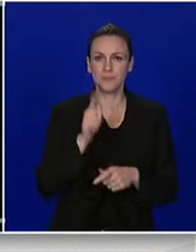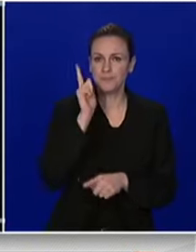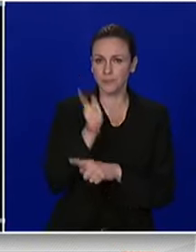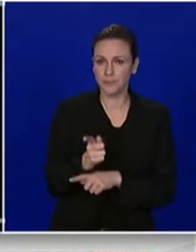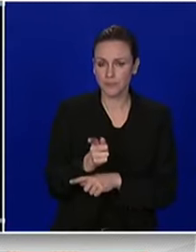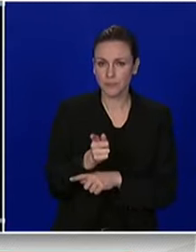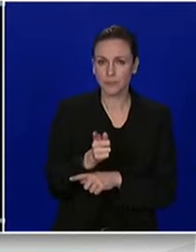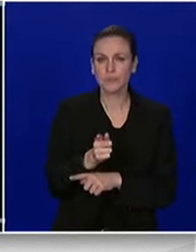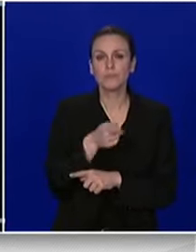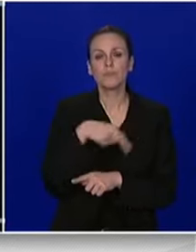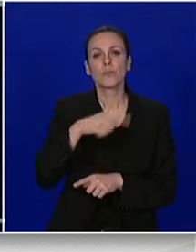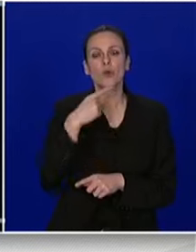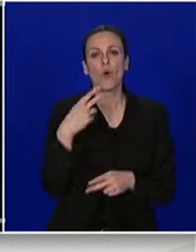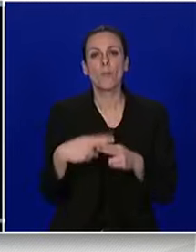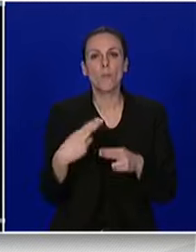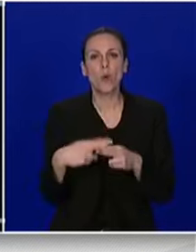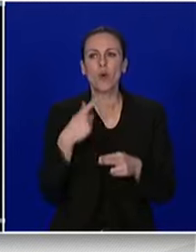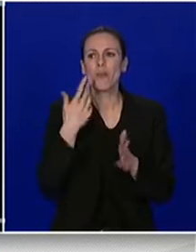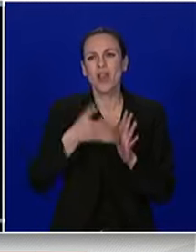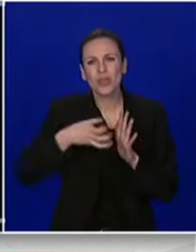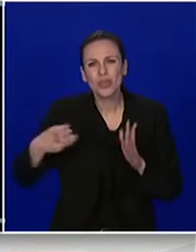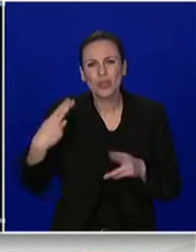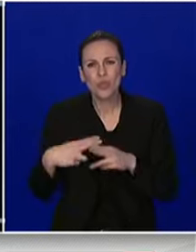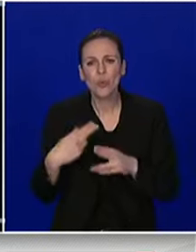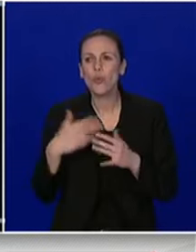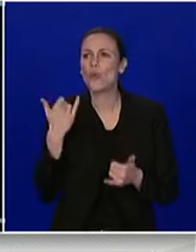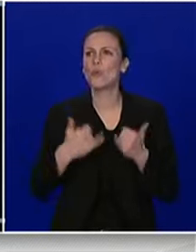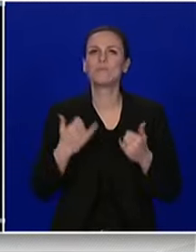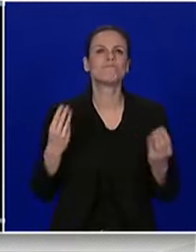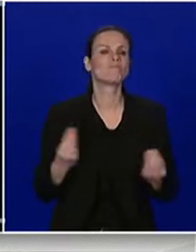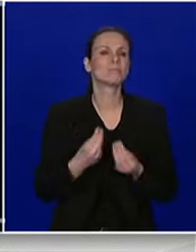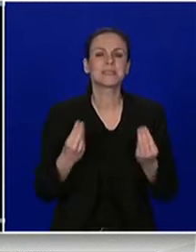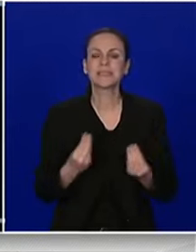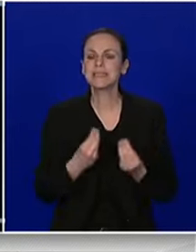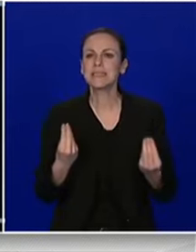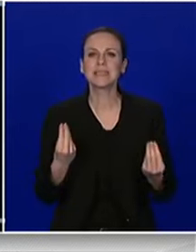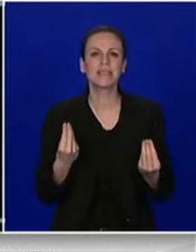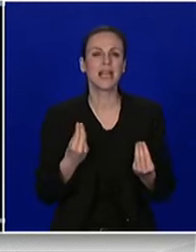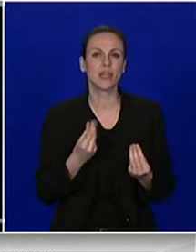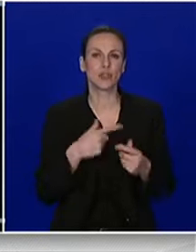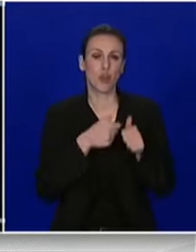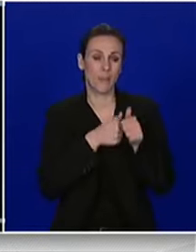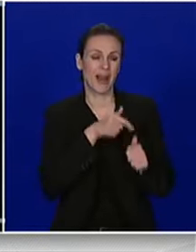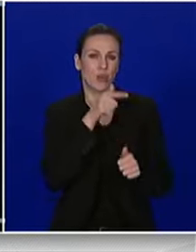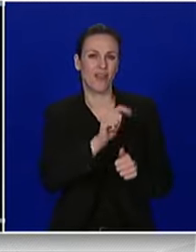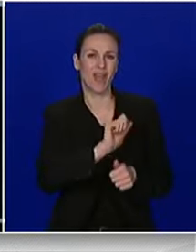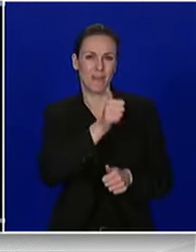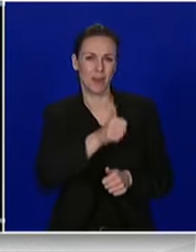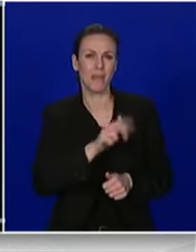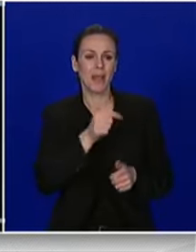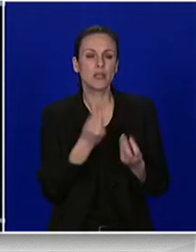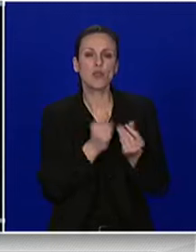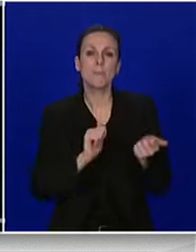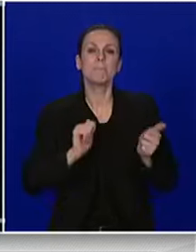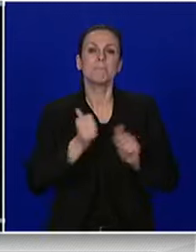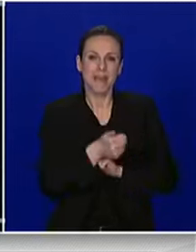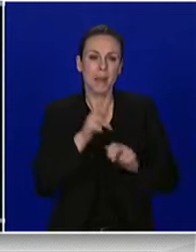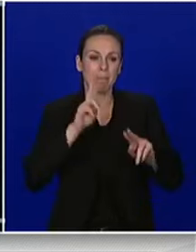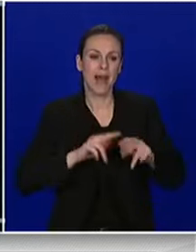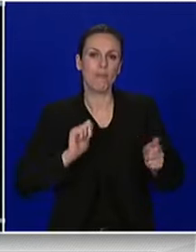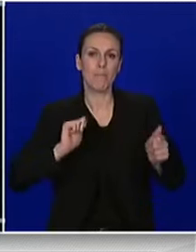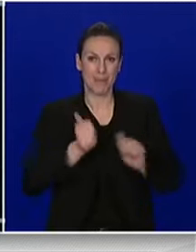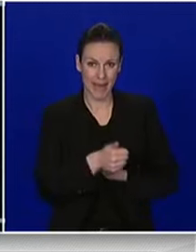naručivanje za one bolesnike koji su kronični ili iz nekog drugog razloga sukladno prioritetima imaju prednost, te oni dakle